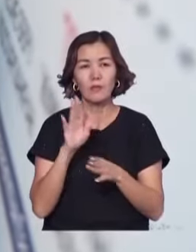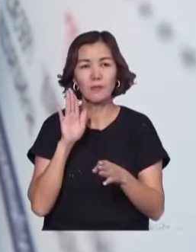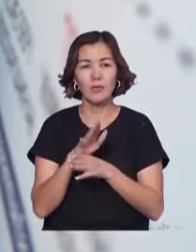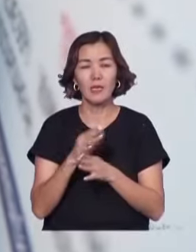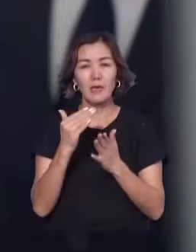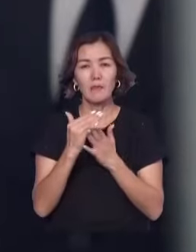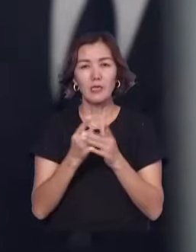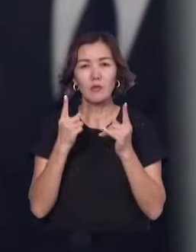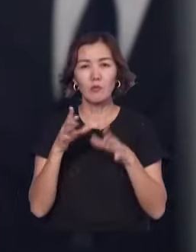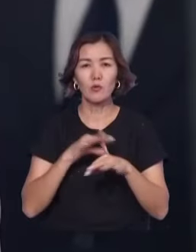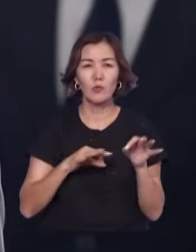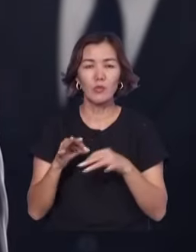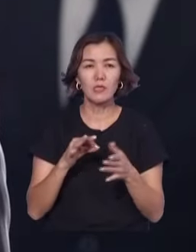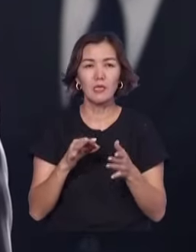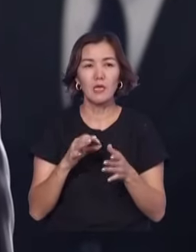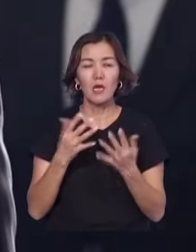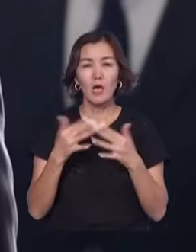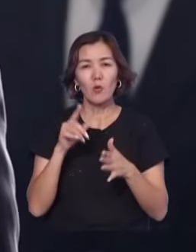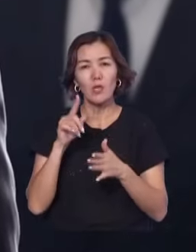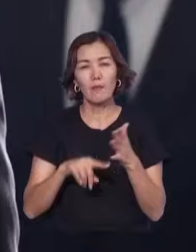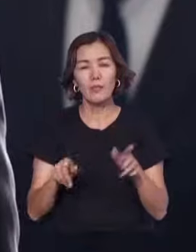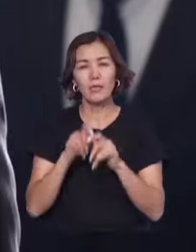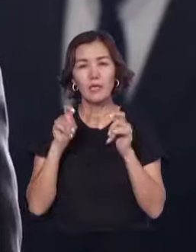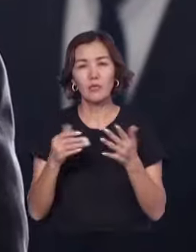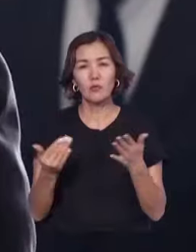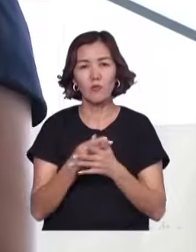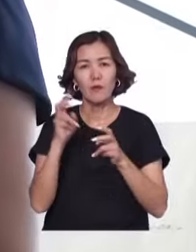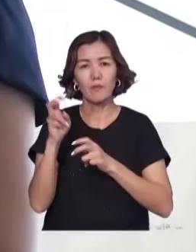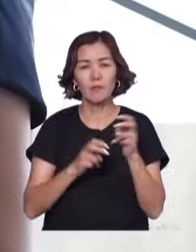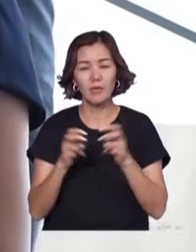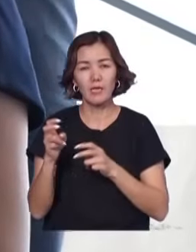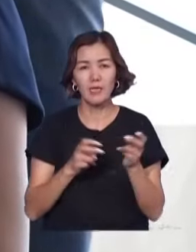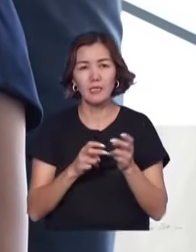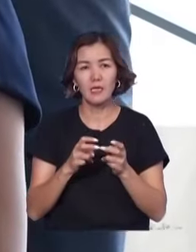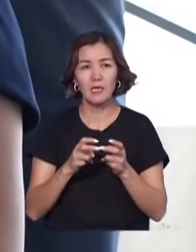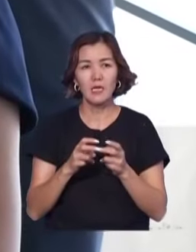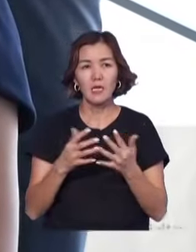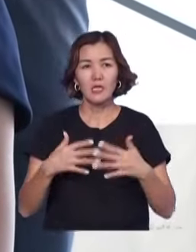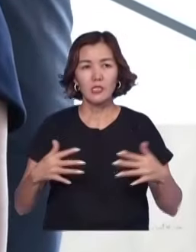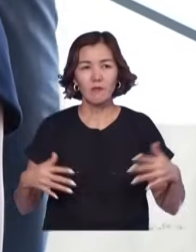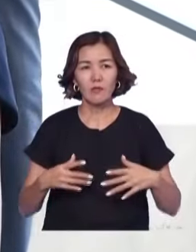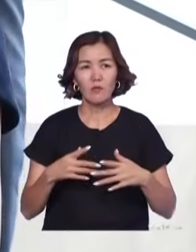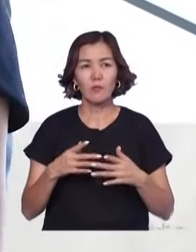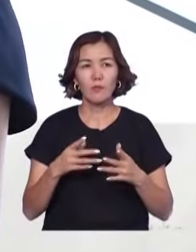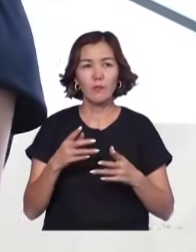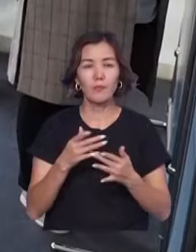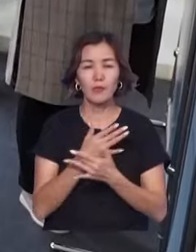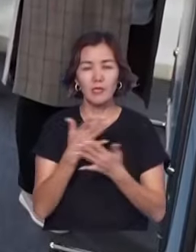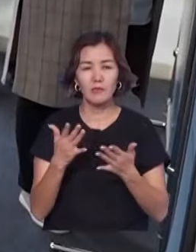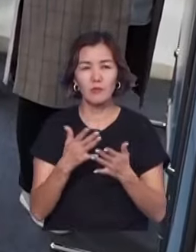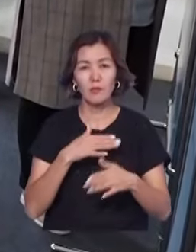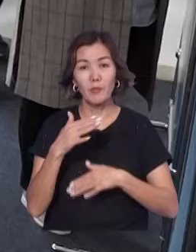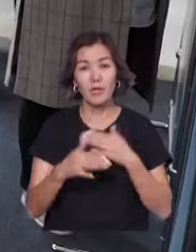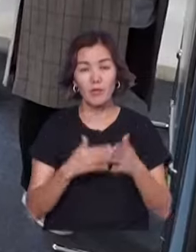программы «Крупные проекты» и «Ауыл-Аманаты» и открытие новых предприятий по производству животноводческой продукции и ее переработке,